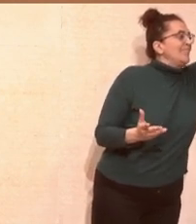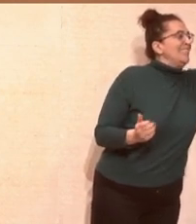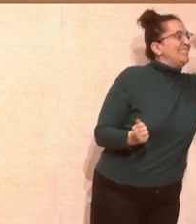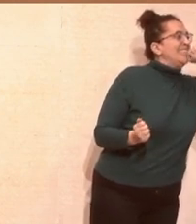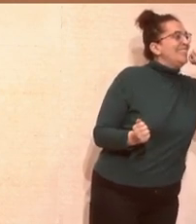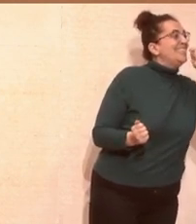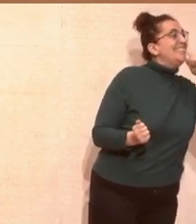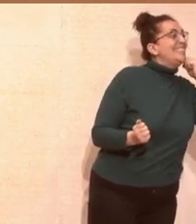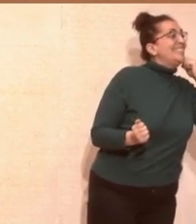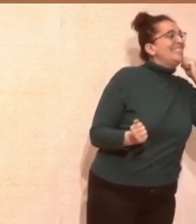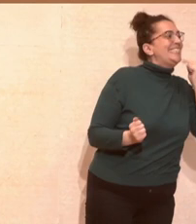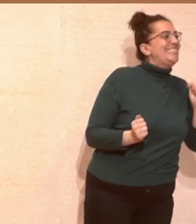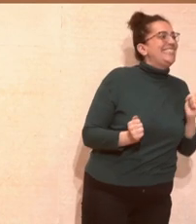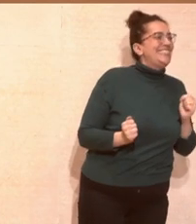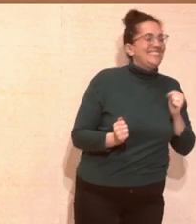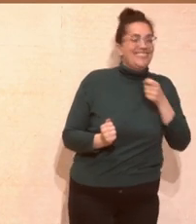Le micro.